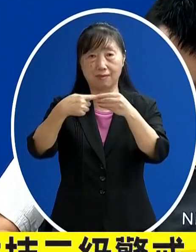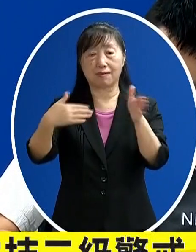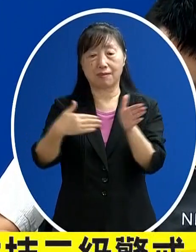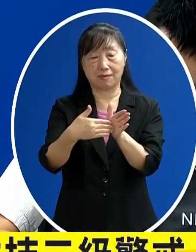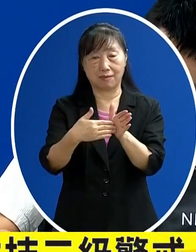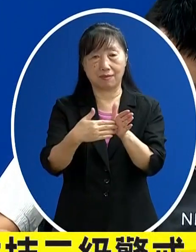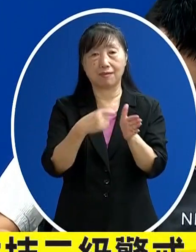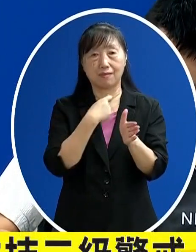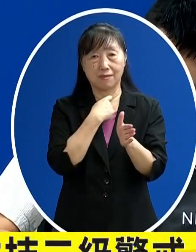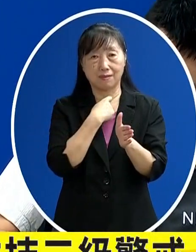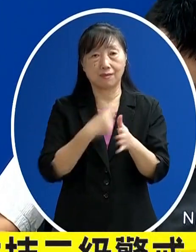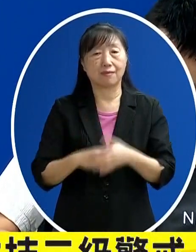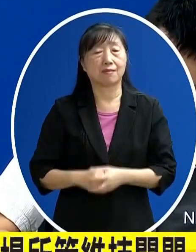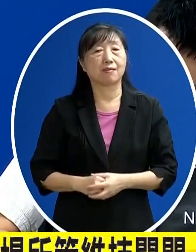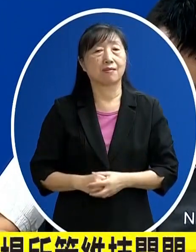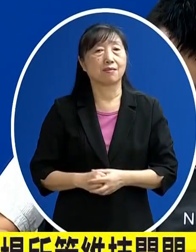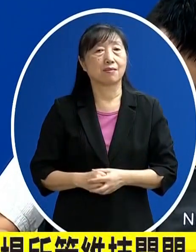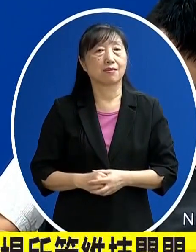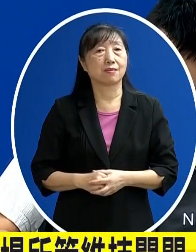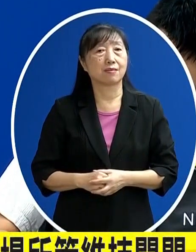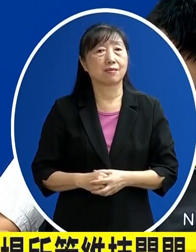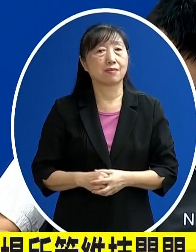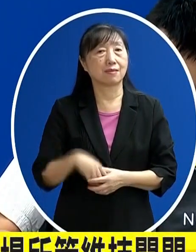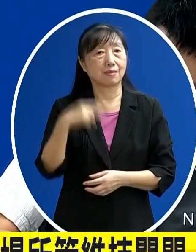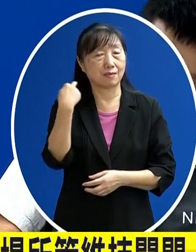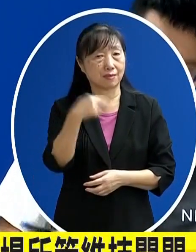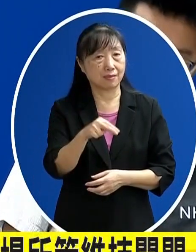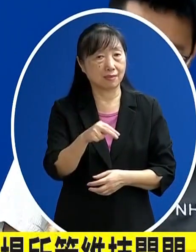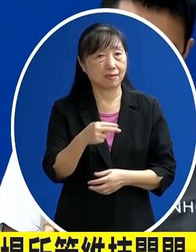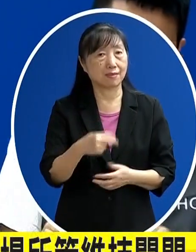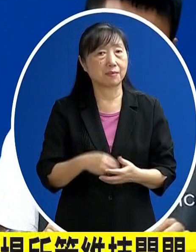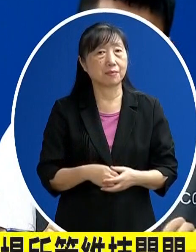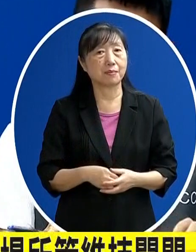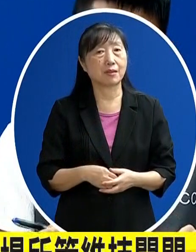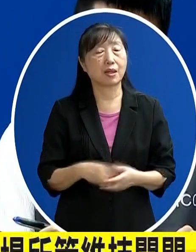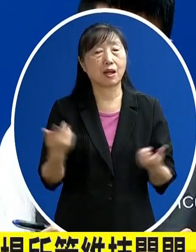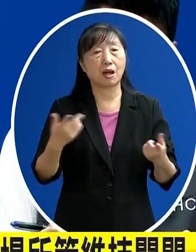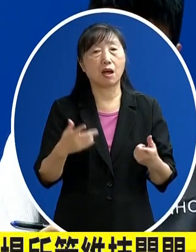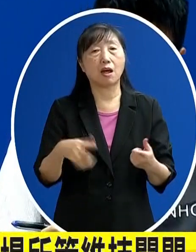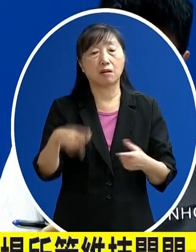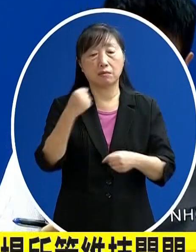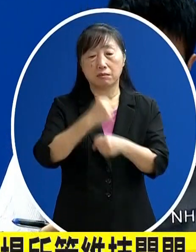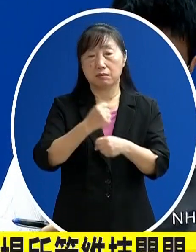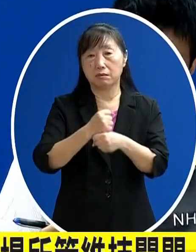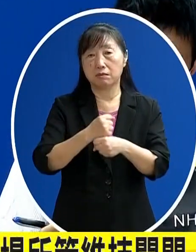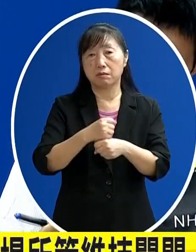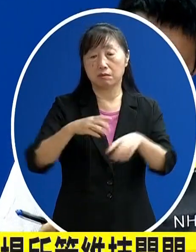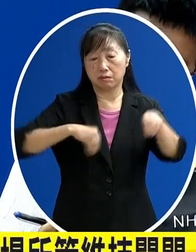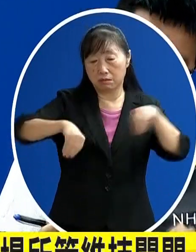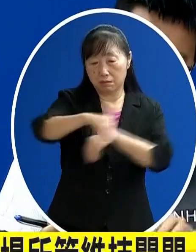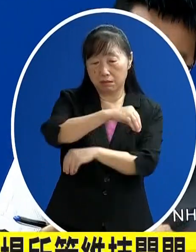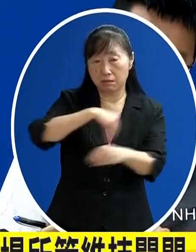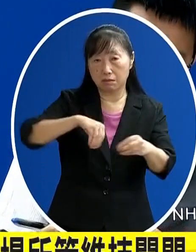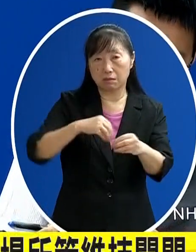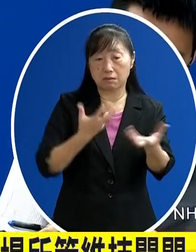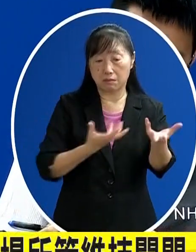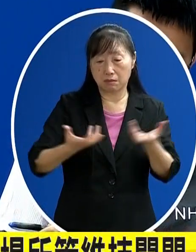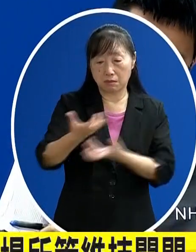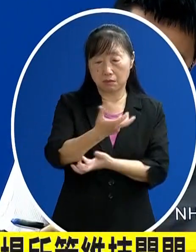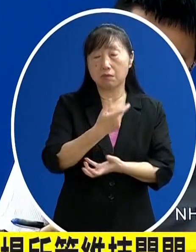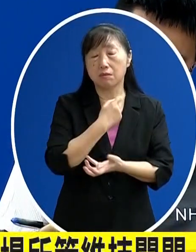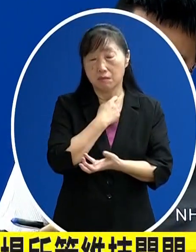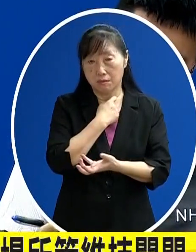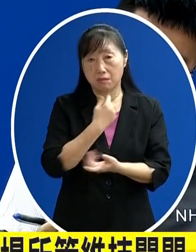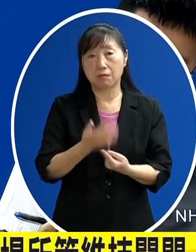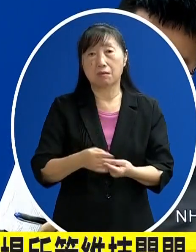这个疫苗的施打，另外要订定这个分流上班的计划。这些从业作业